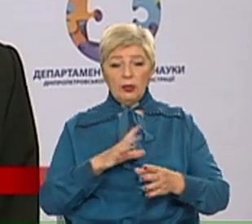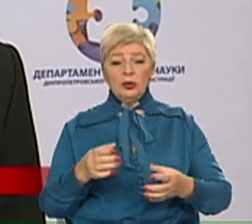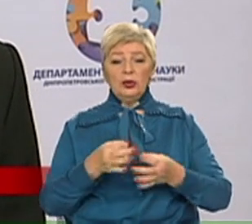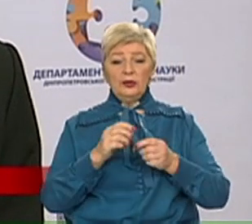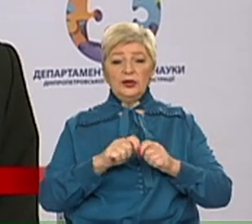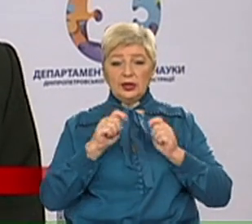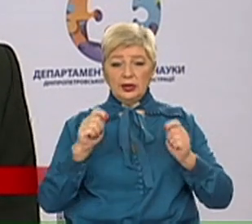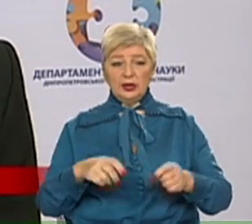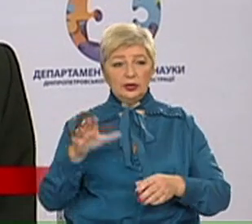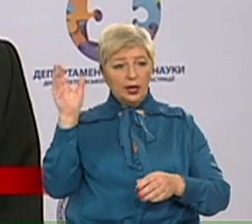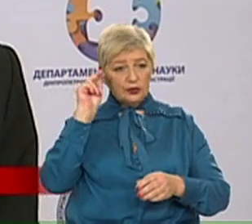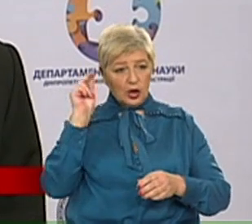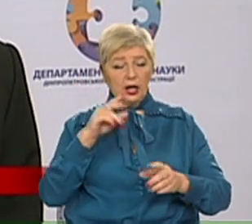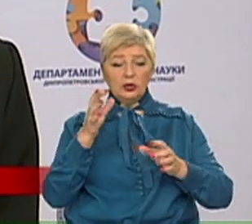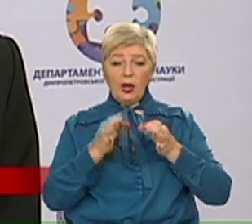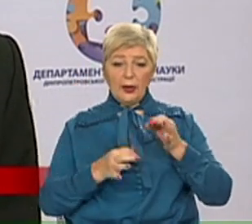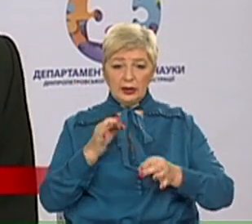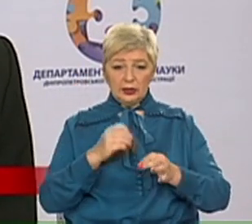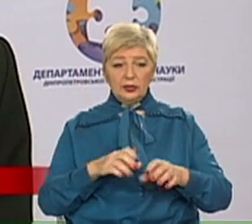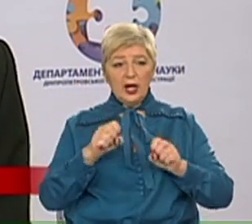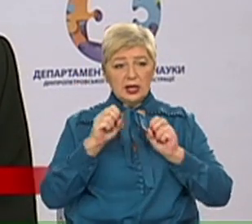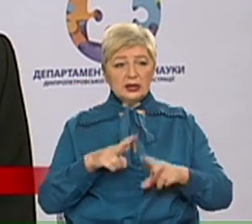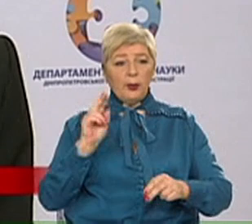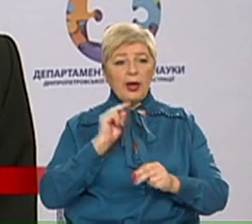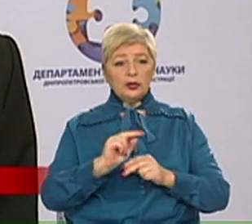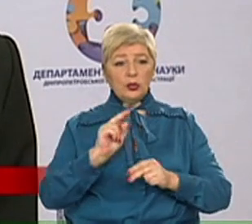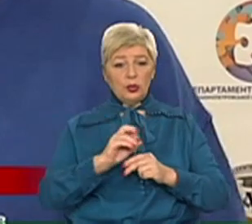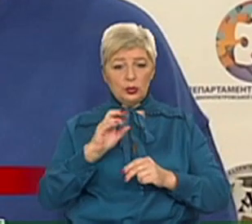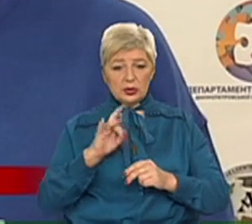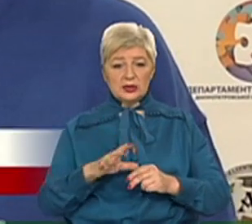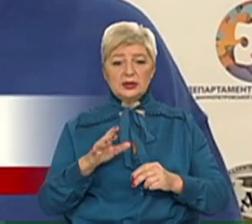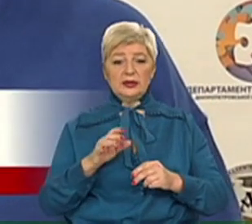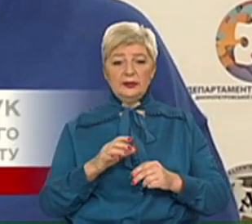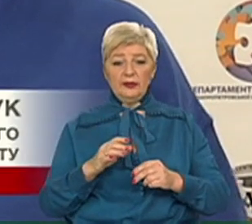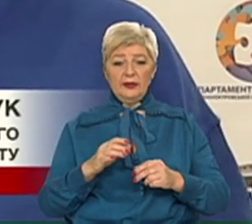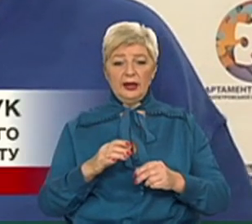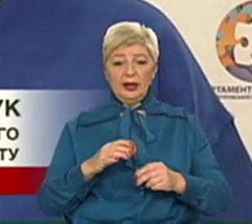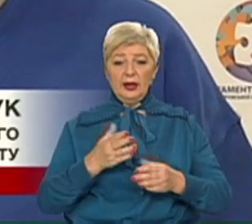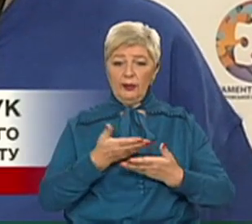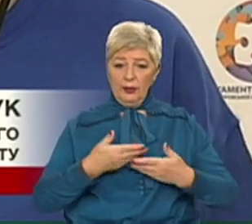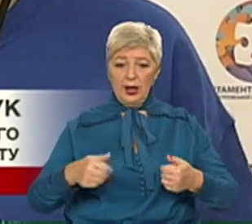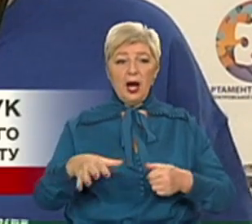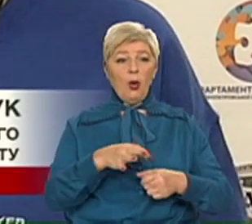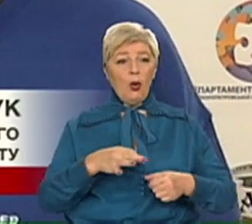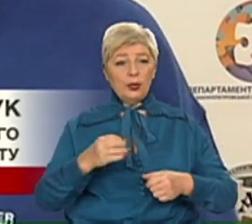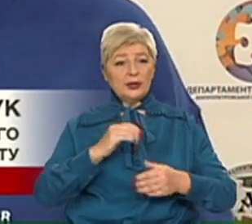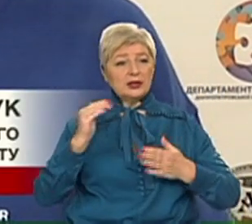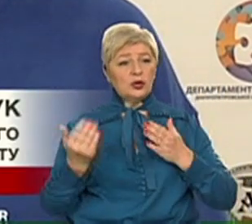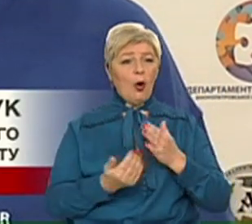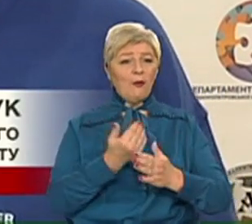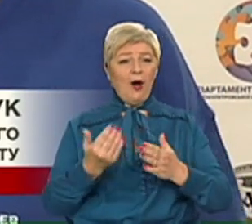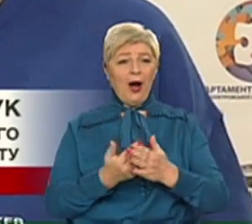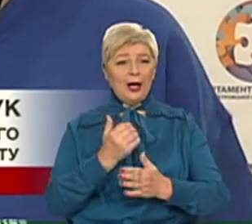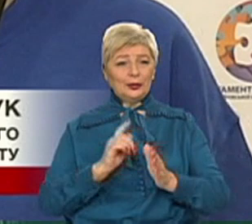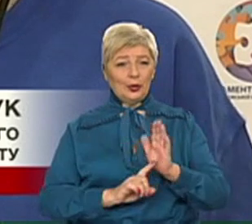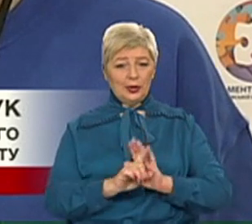навчальну лабораторію. Були запроваджені спецкурси в закладах освіти. Ми ж область новаторів, да? І в те,